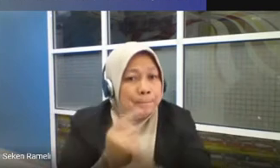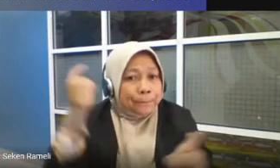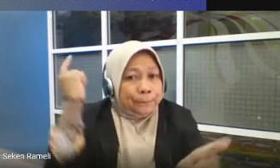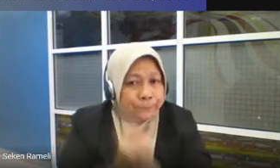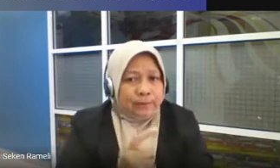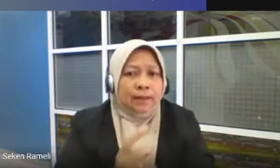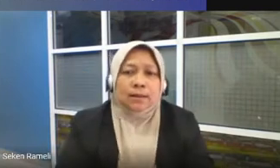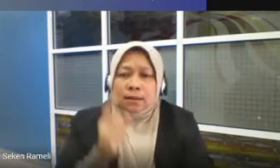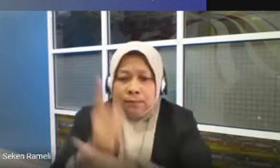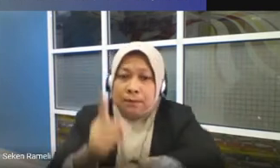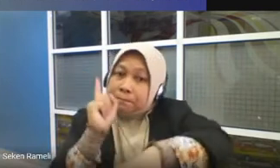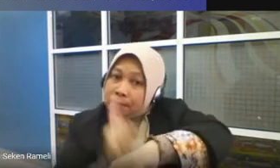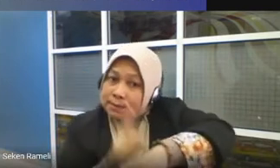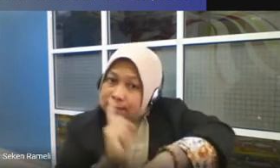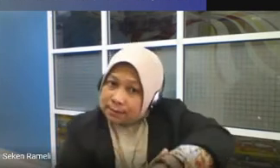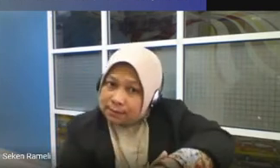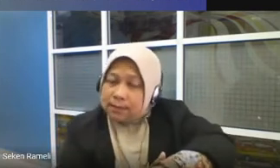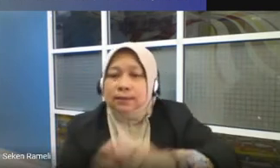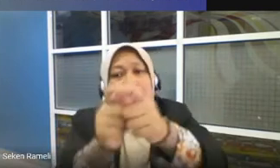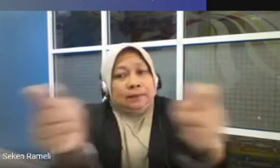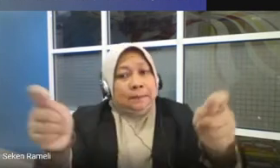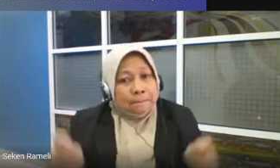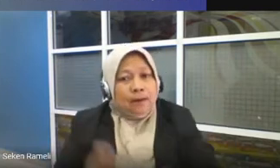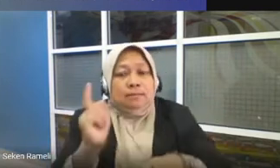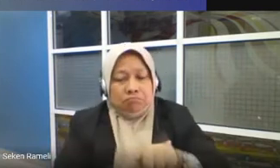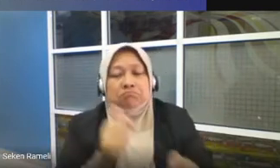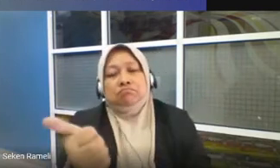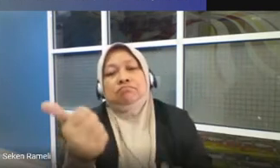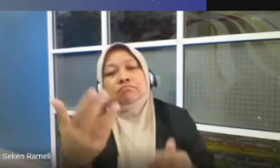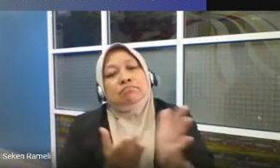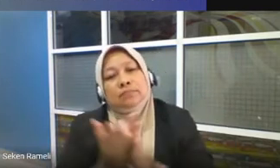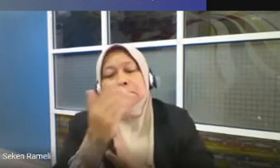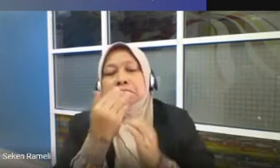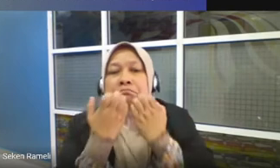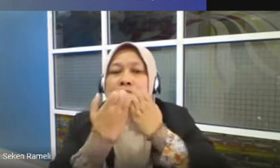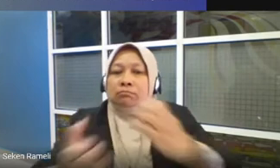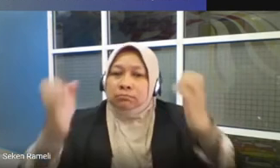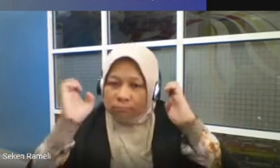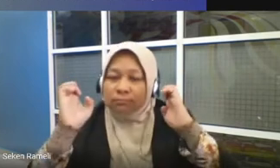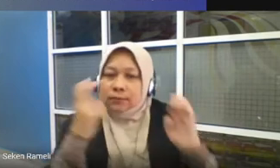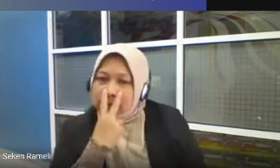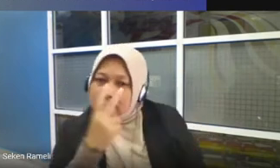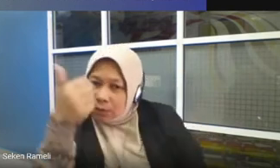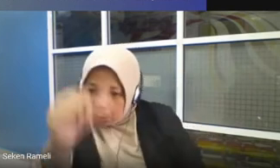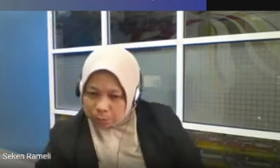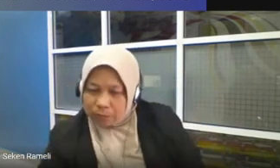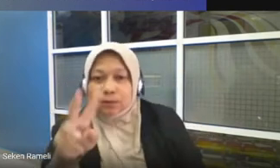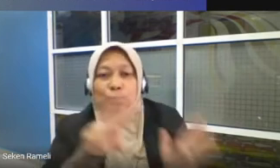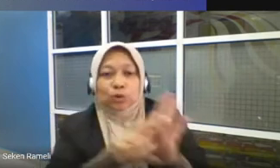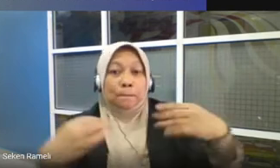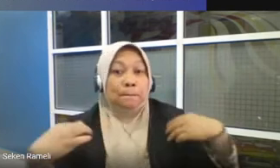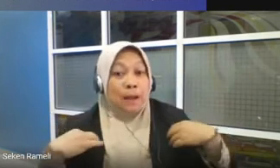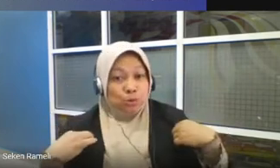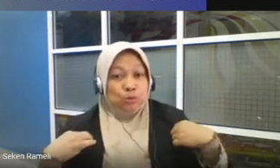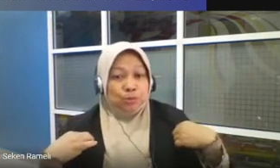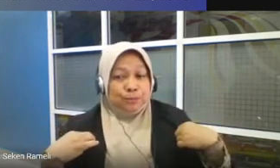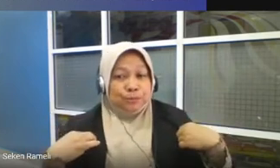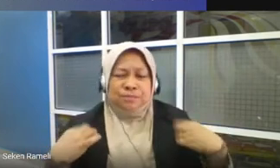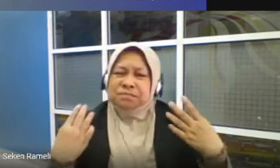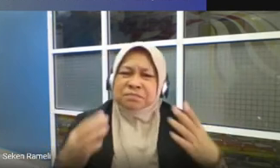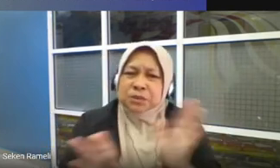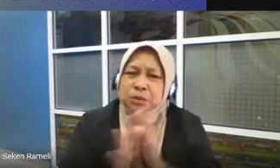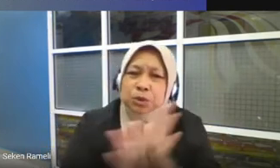the right time at the right place, we will look great. Jadi nak pakai baju, contoh nak pakai